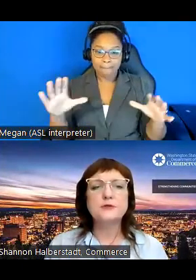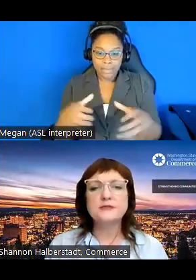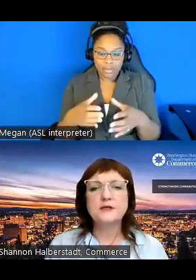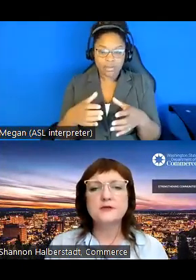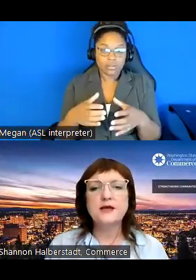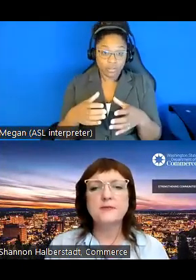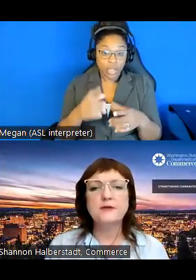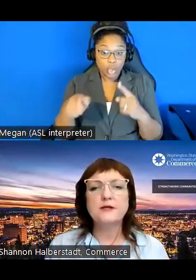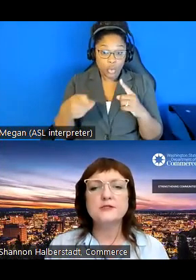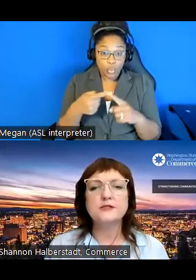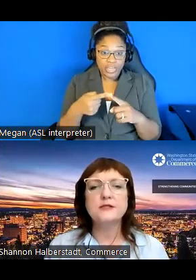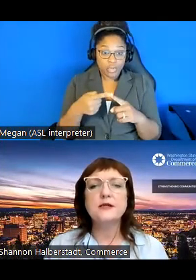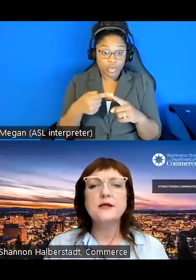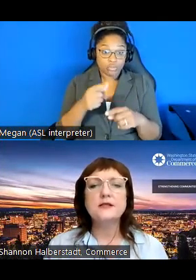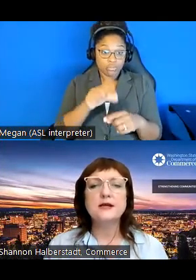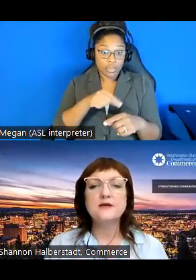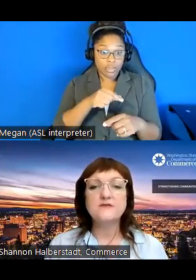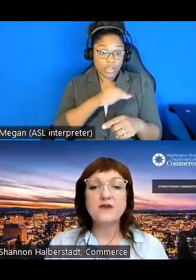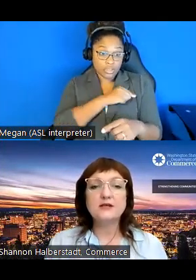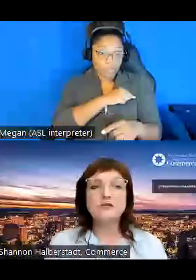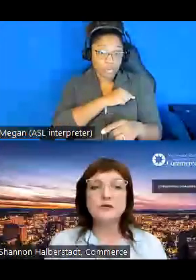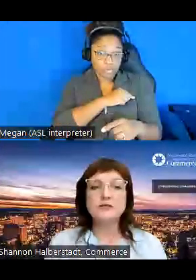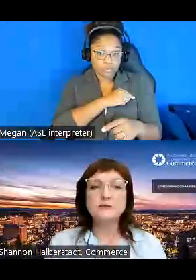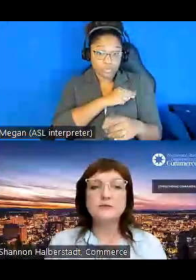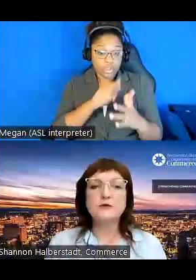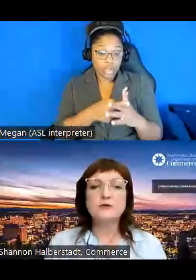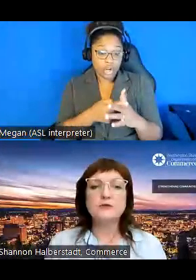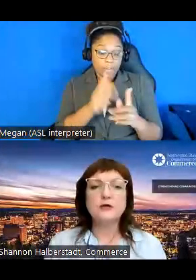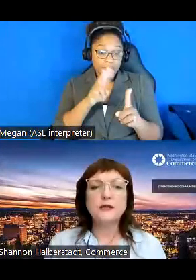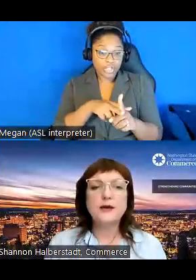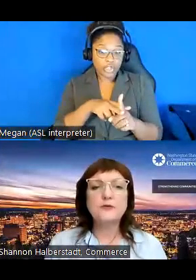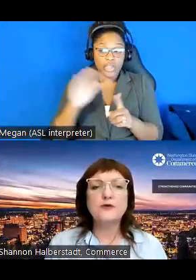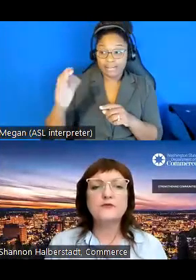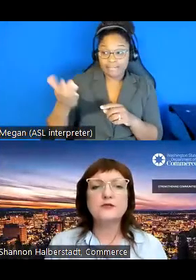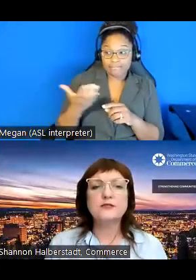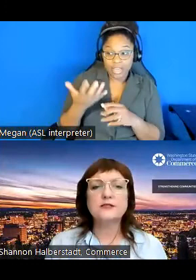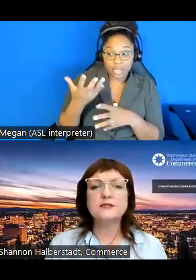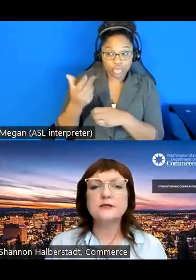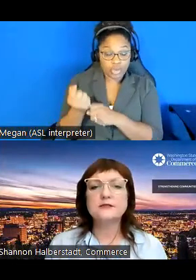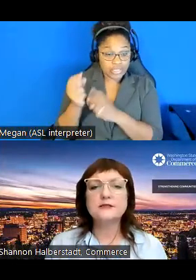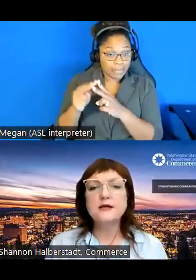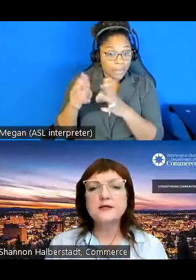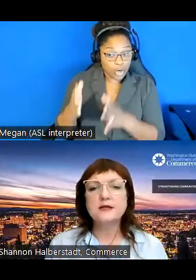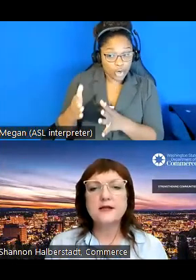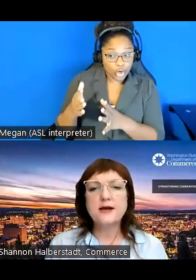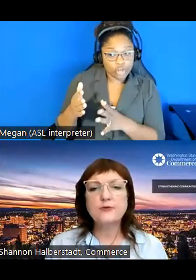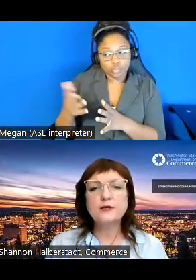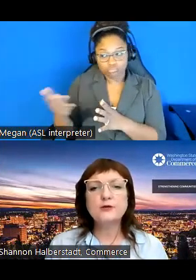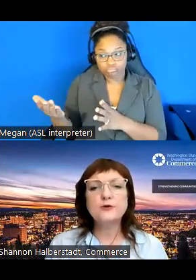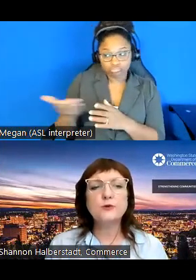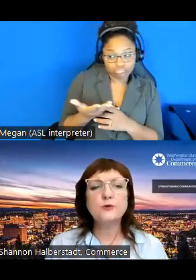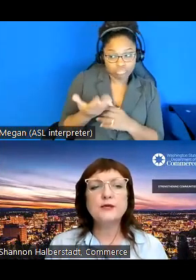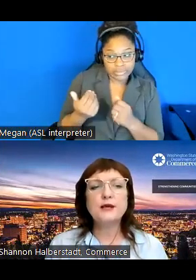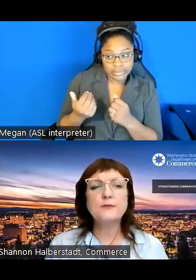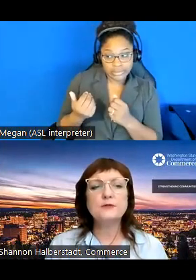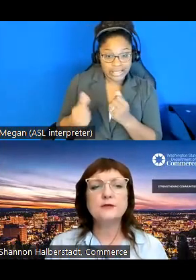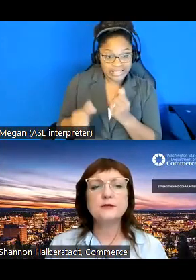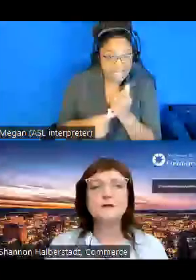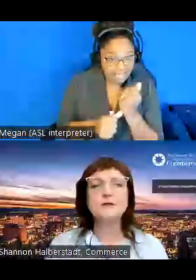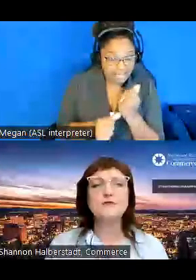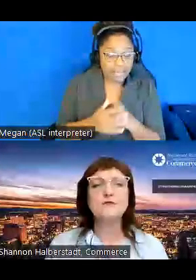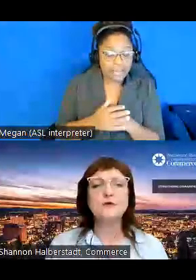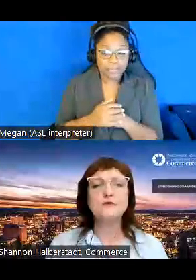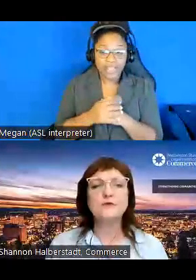또한 콜라보레이션 기능이 있습니다. 그 신청서는 그 신청서를 작성하기 시작할